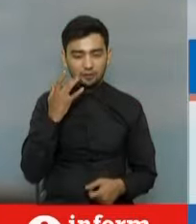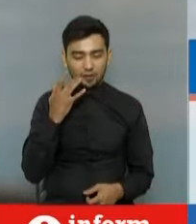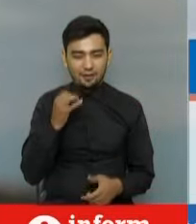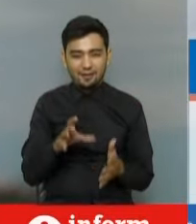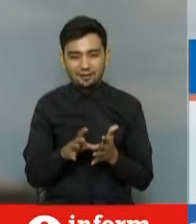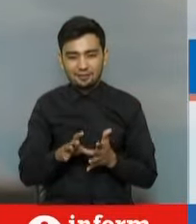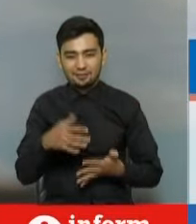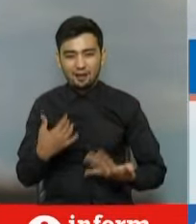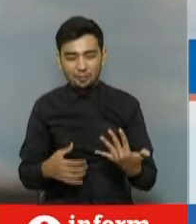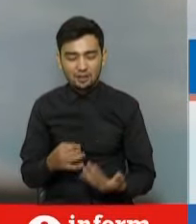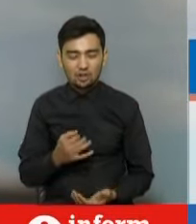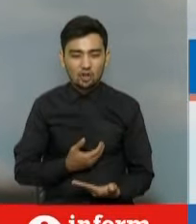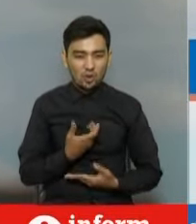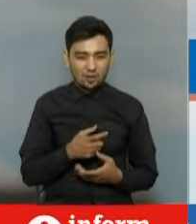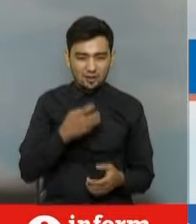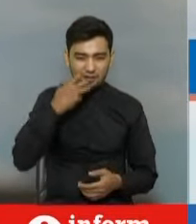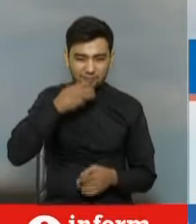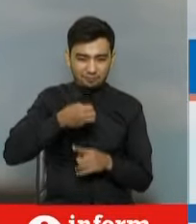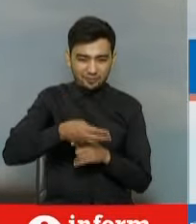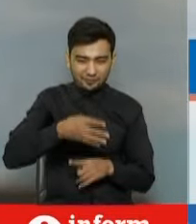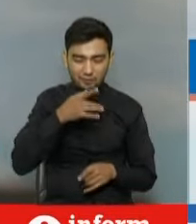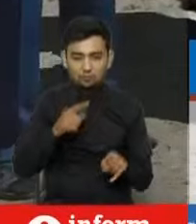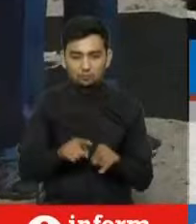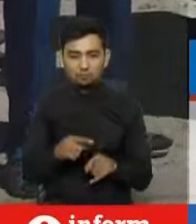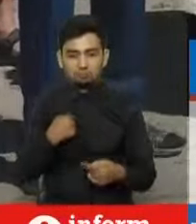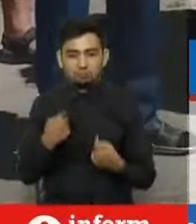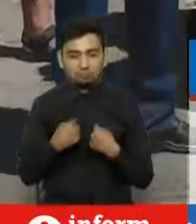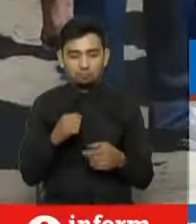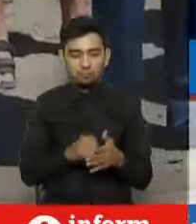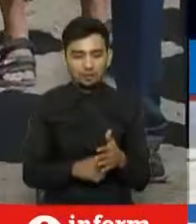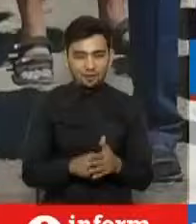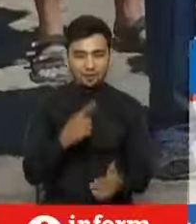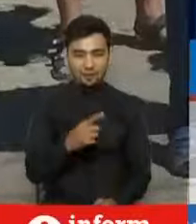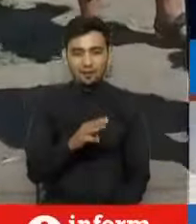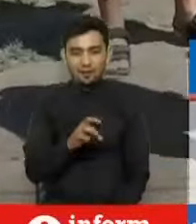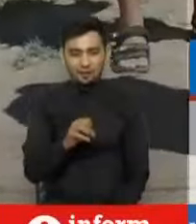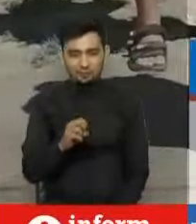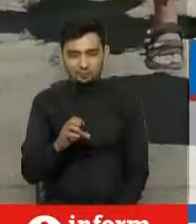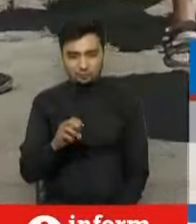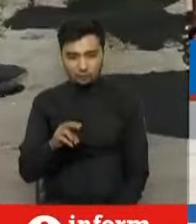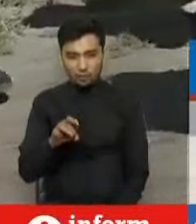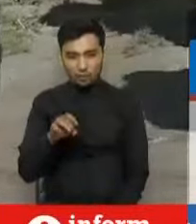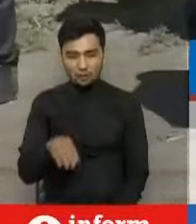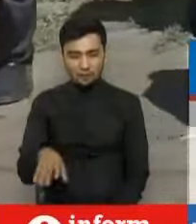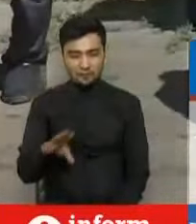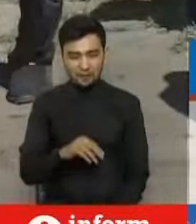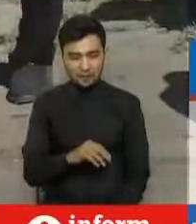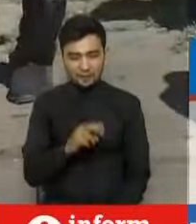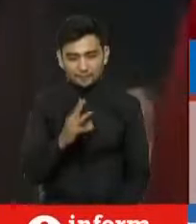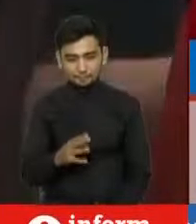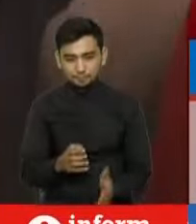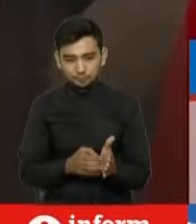аздығы тұрғындарды жаздың аптап ыстығында да тығырыққа тіреген. Себебі жалғыз трансформатордың күші барлық баспанаға